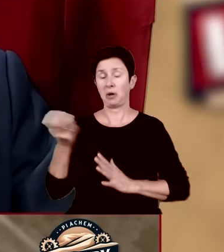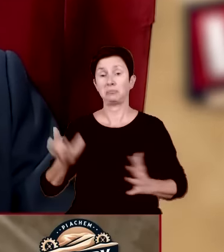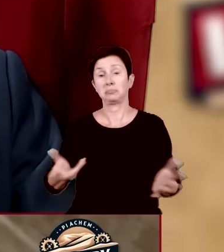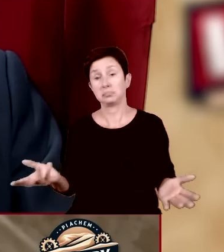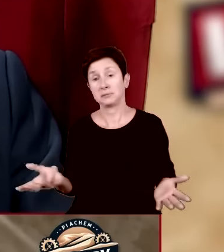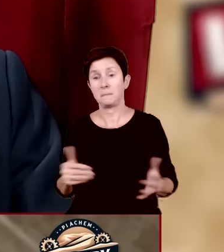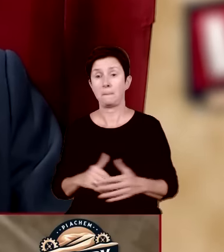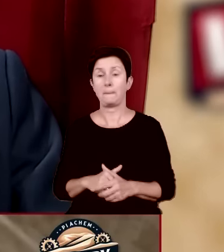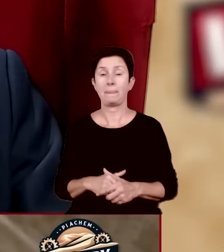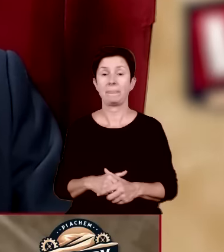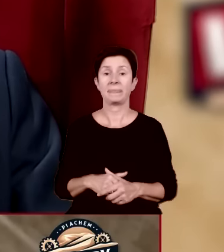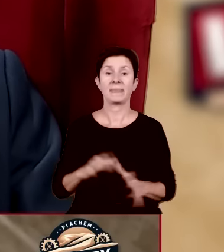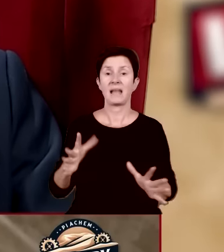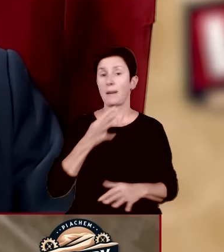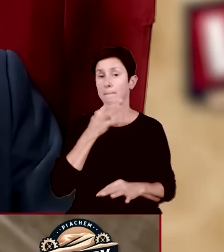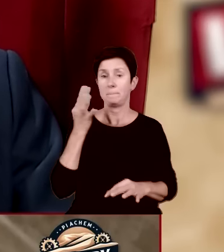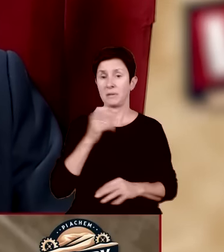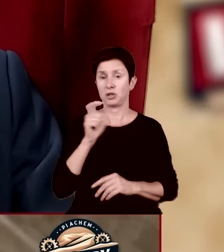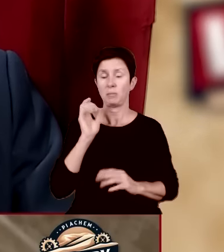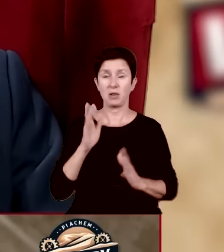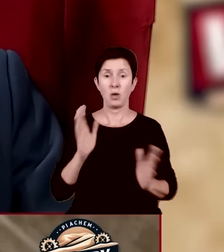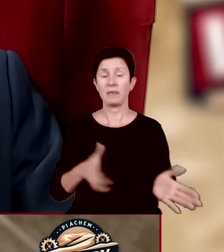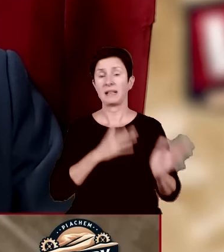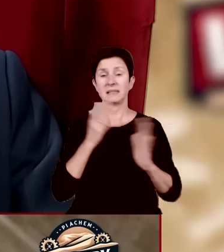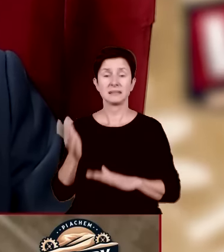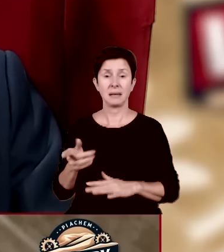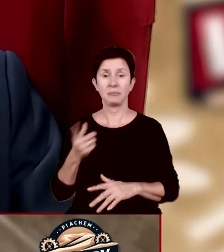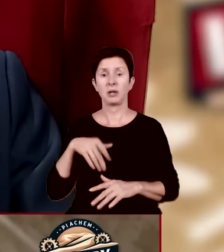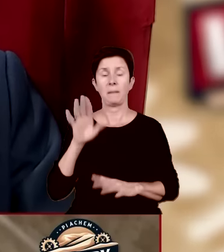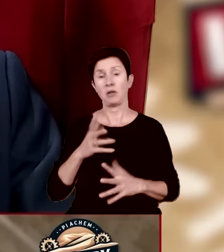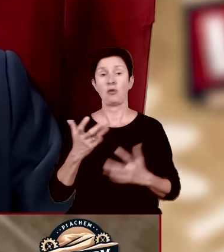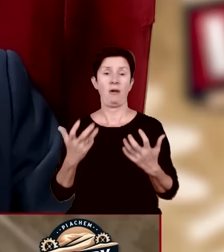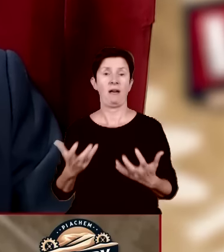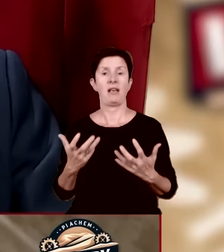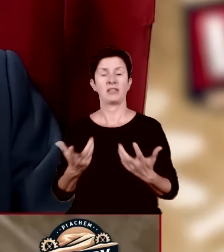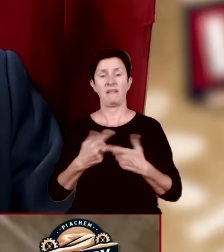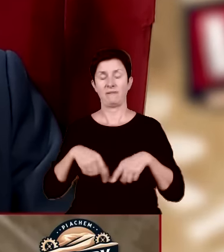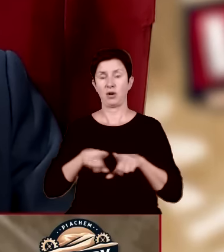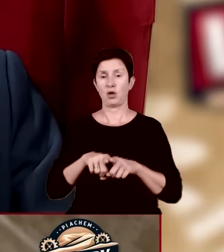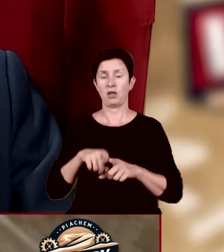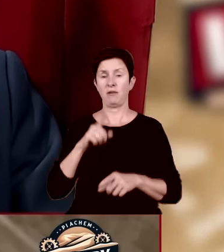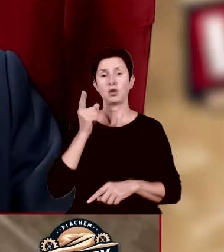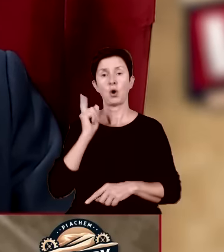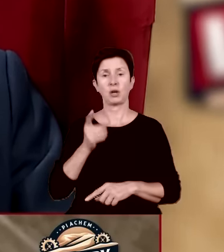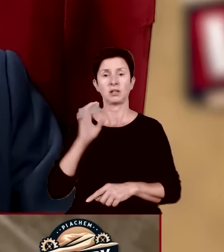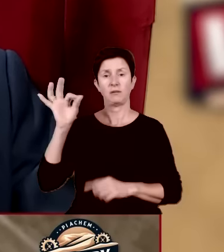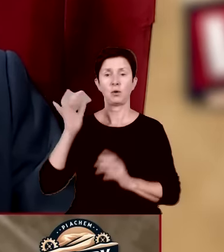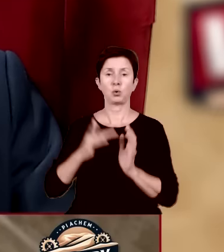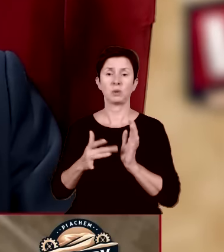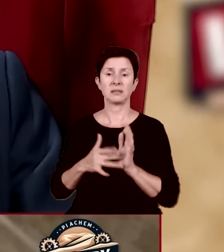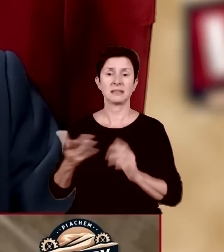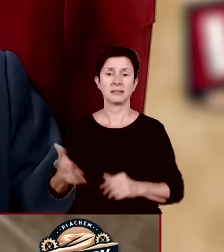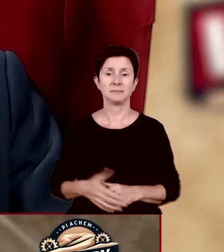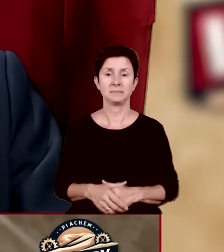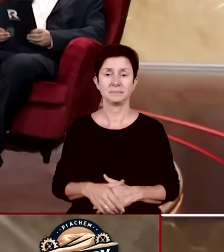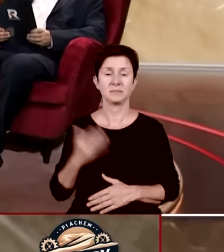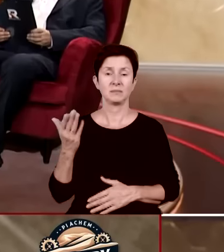teraz pytanie, czy znajdą się kolejni, którzy będą tak ochoczo chcieli wykonywać rozkazy Tuska. Ola Prorok.